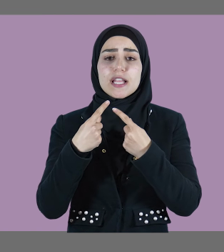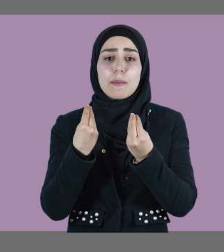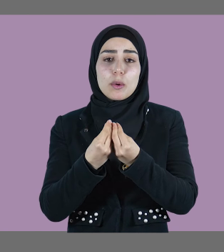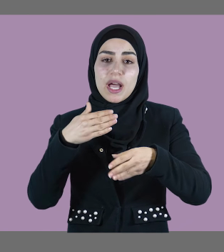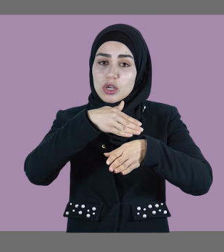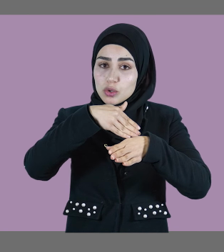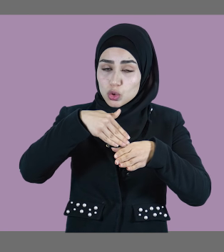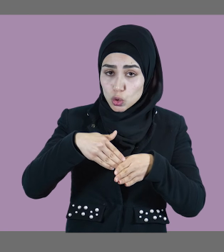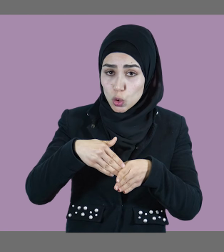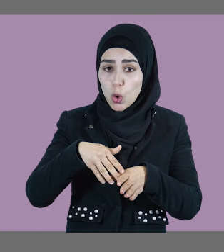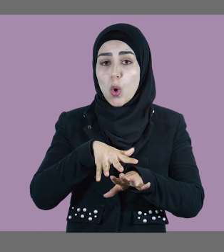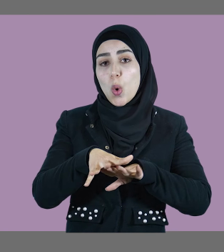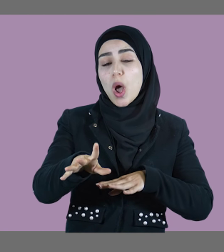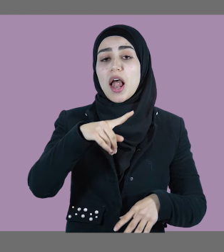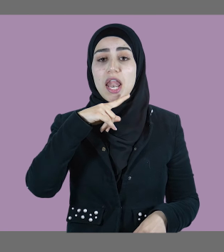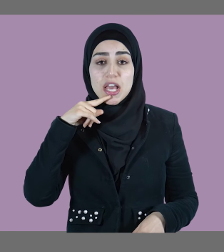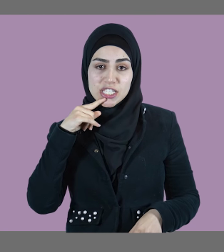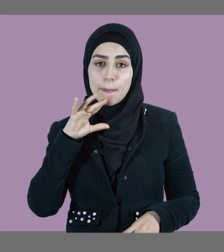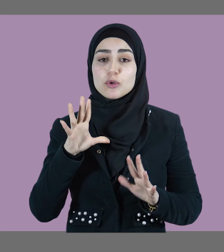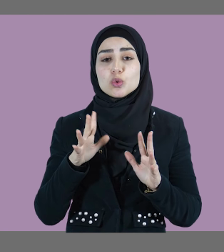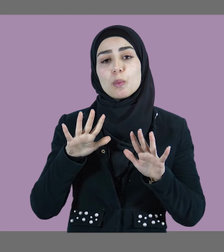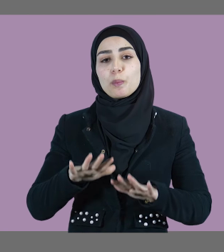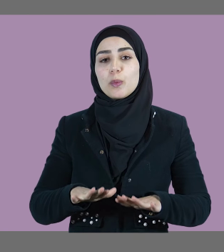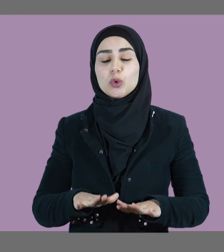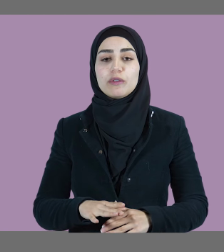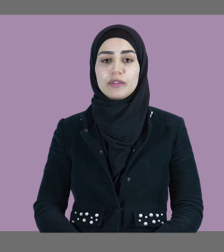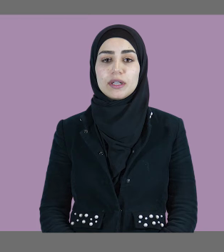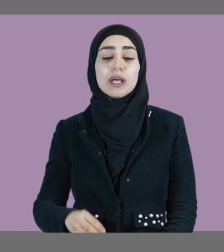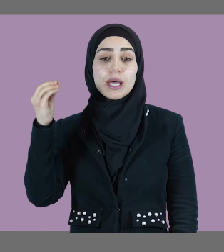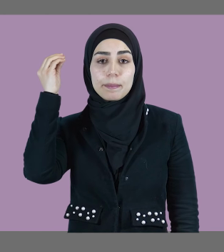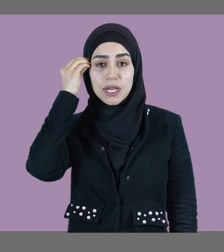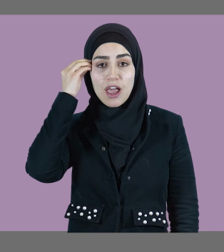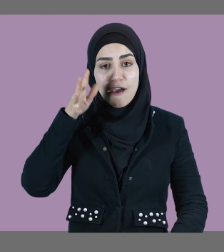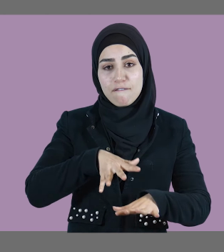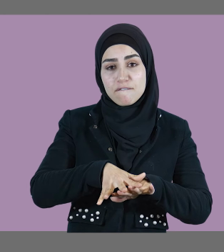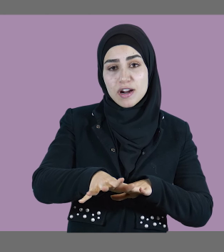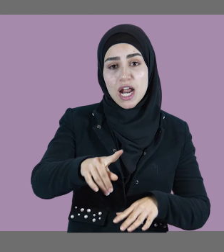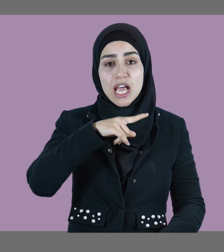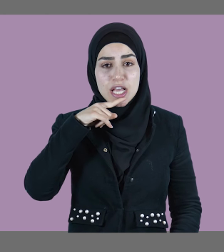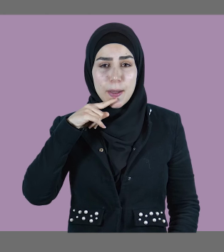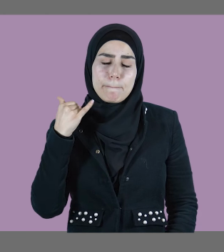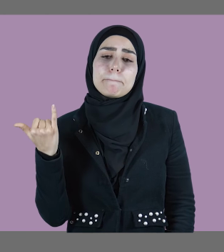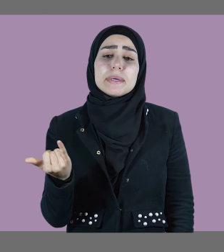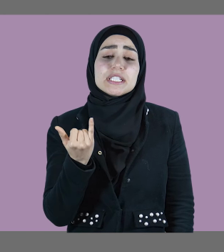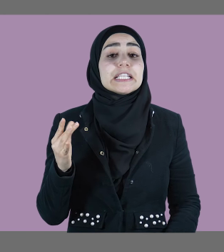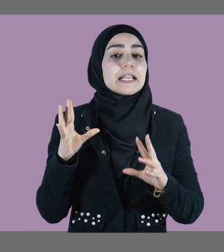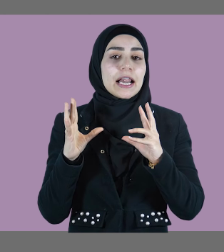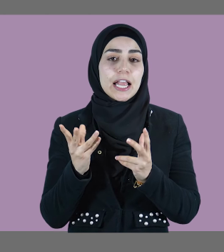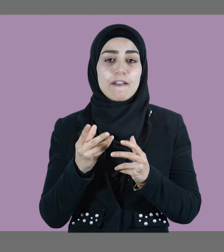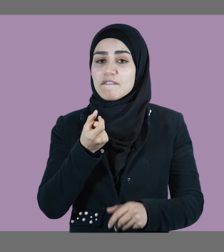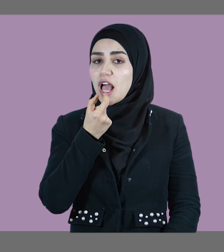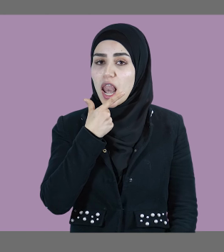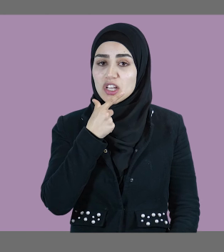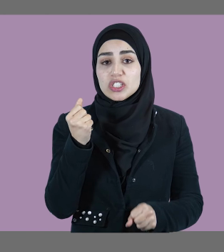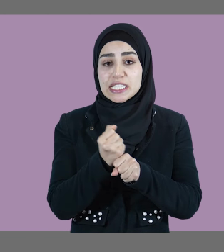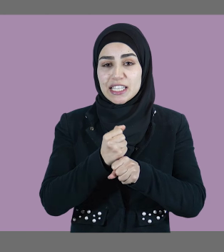التعامل مع الجروح والنزيف ضمن المتوفر بمحيطنا بنعرف إنه النزيف البسيط علاجه بصير